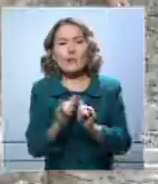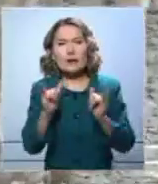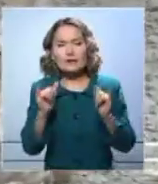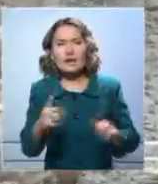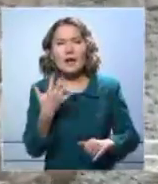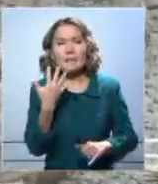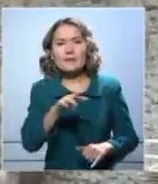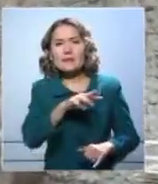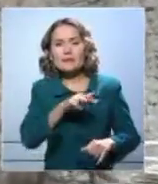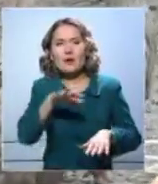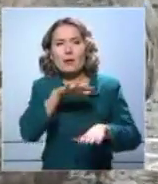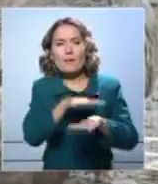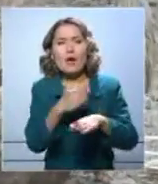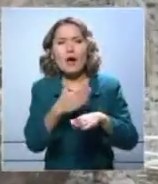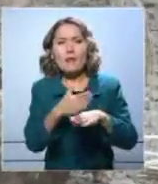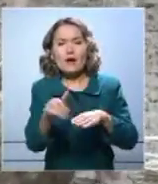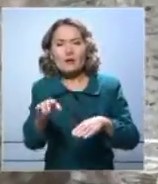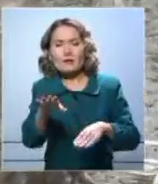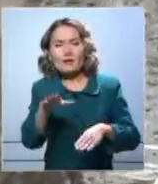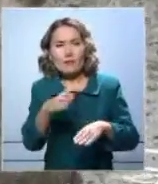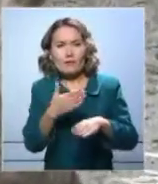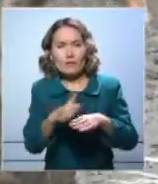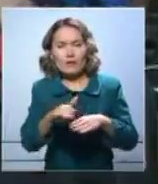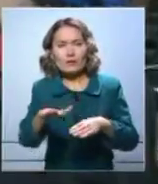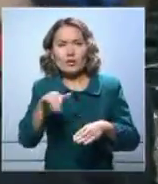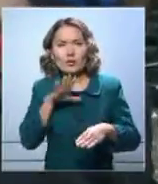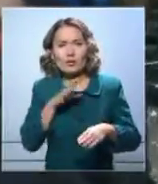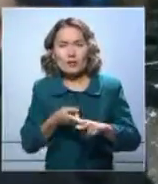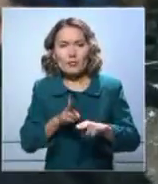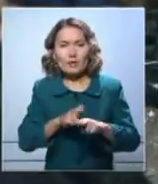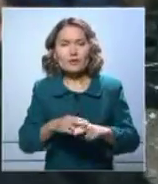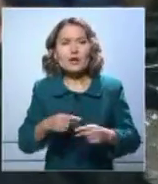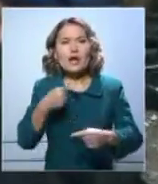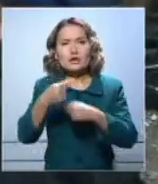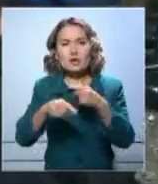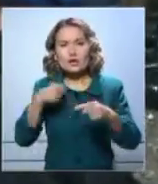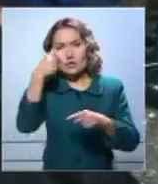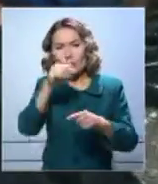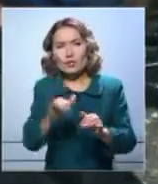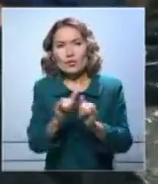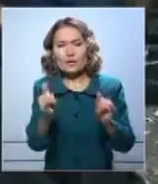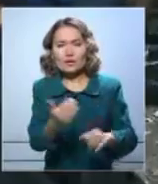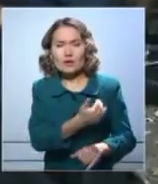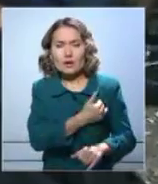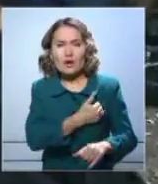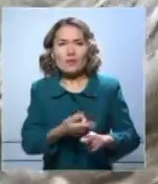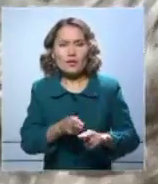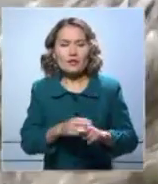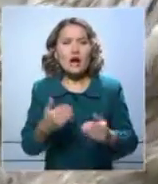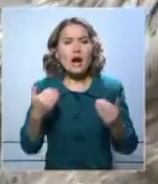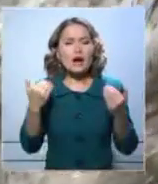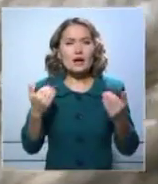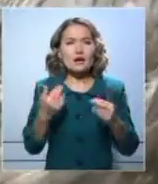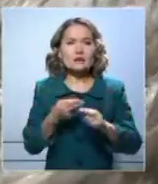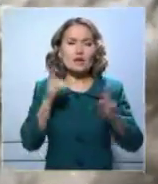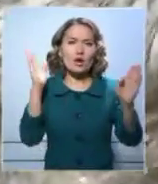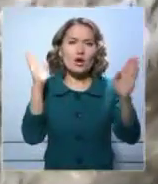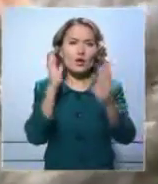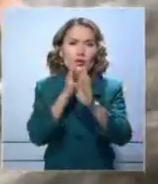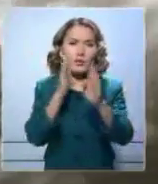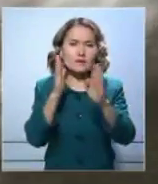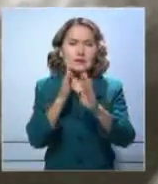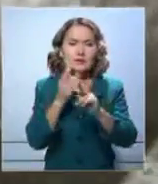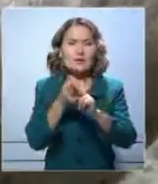алып, ерте көктемде 2000 бас үйрек пен 1000 бас қаз асырауды бастаған. Қазірде Жаслан аудан жұртшылығын экологиялық таза құс